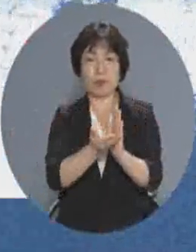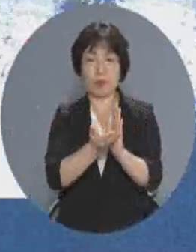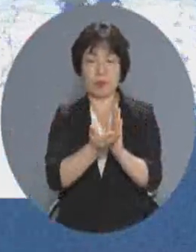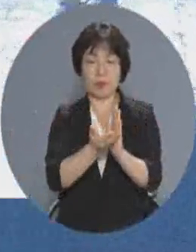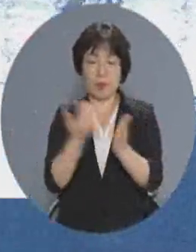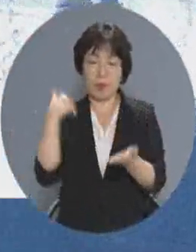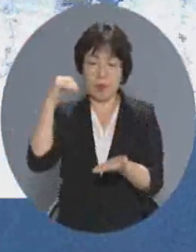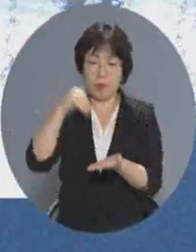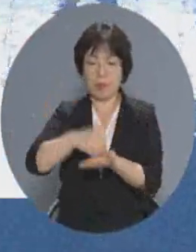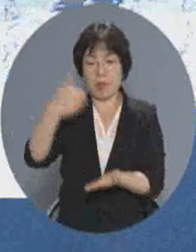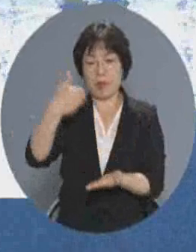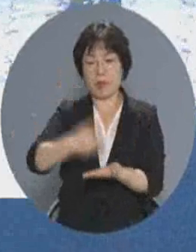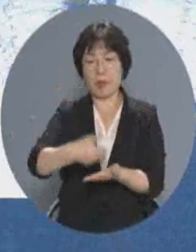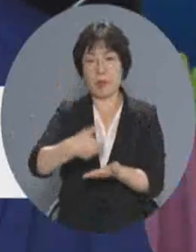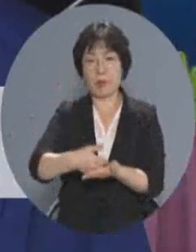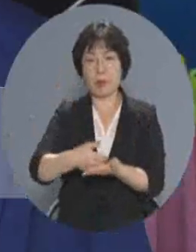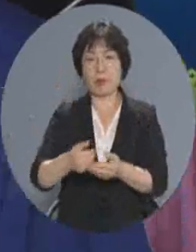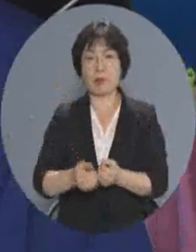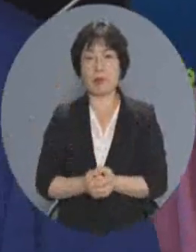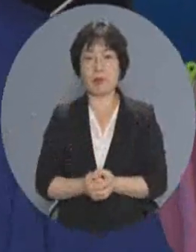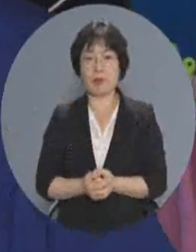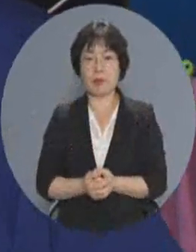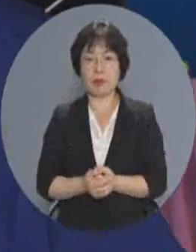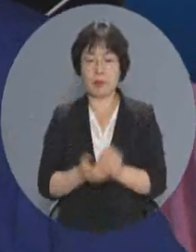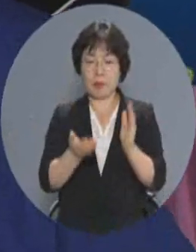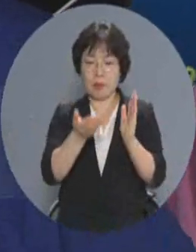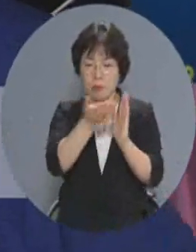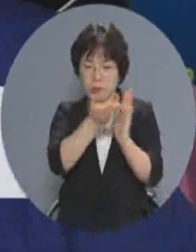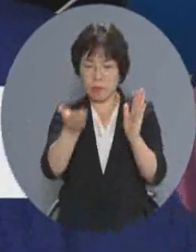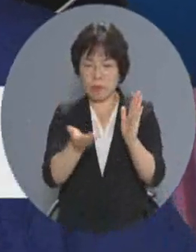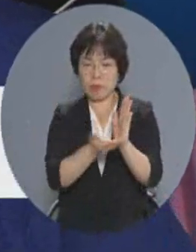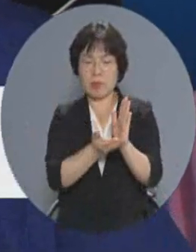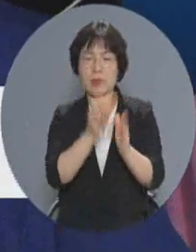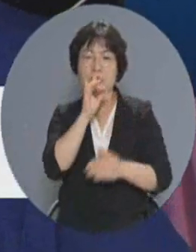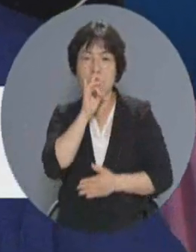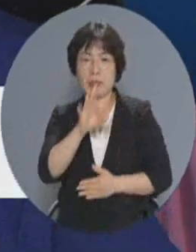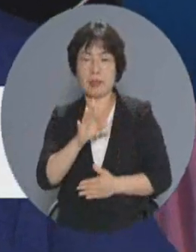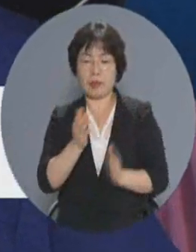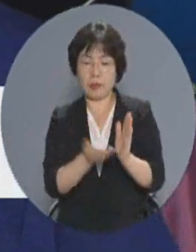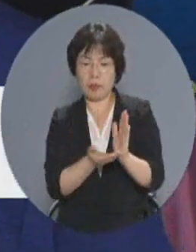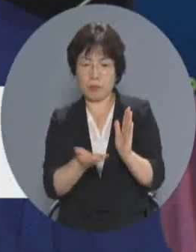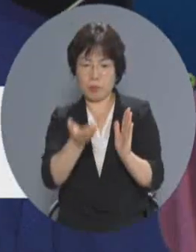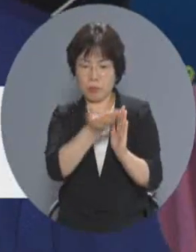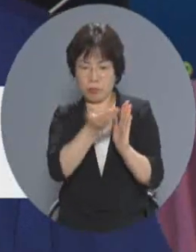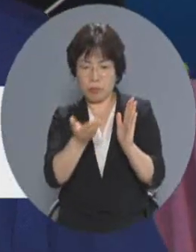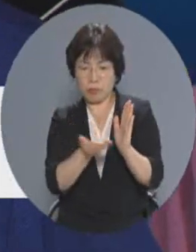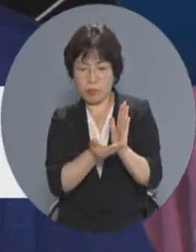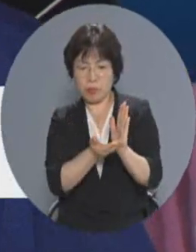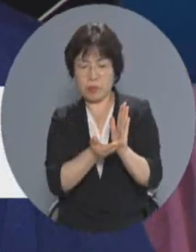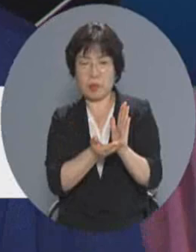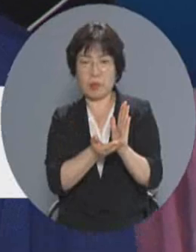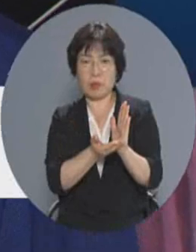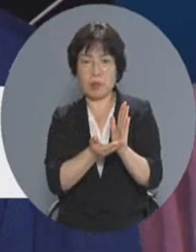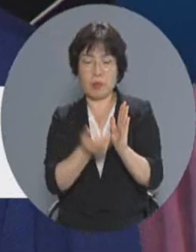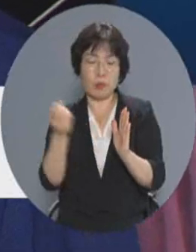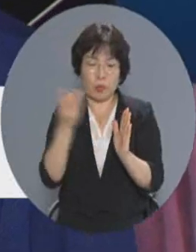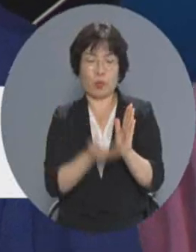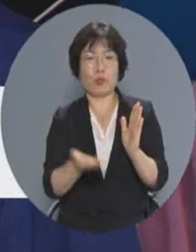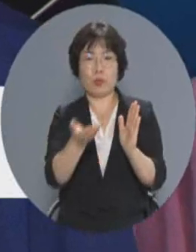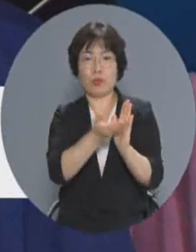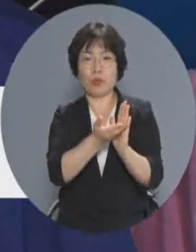많은 환불 요구라든가 이번에 안 풀었어야 돼. 안 풀고 잘 잡혔는데 지금